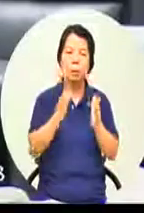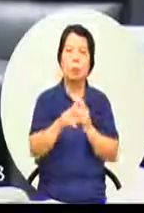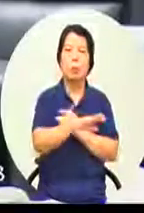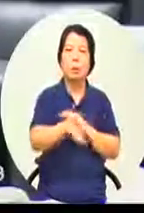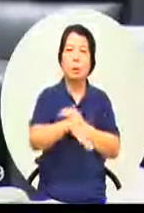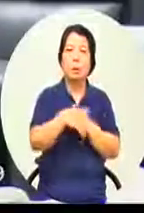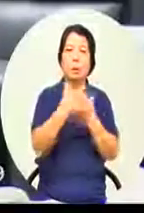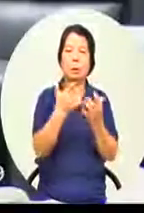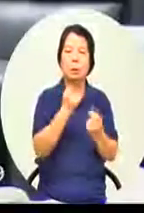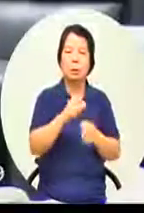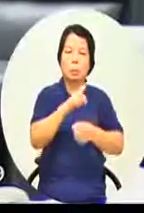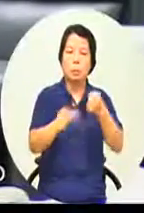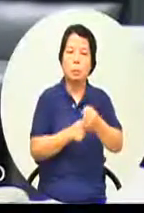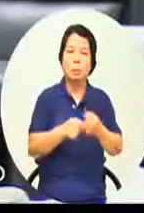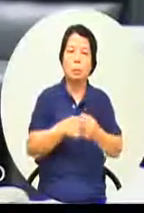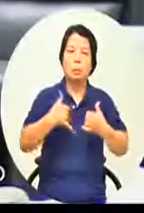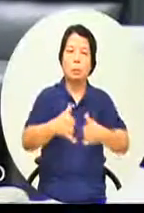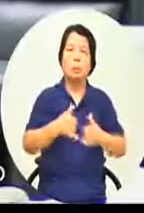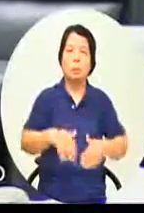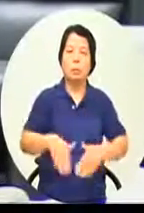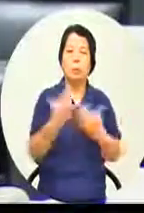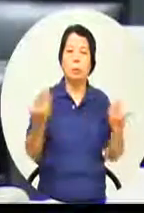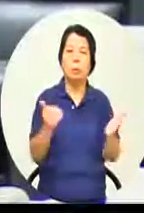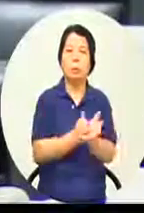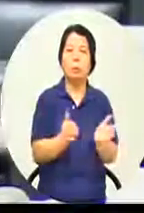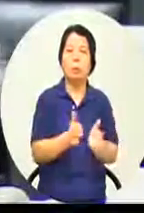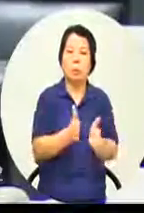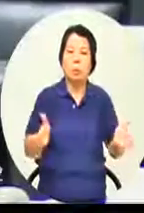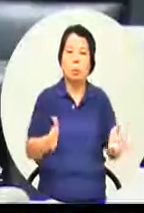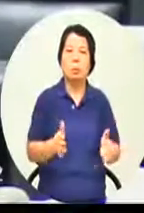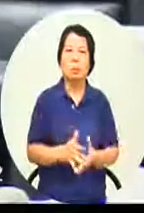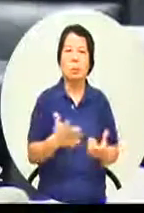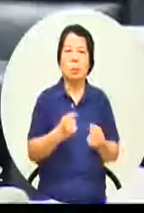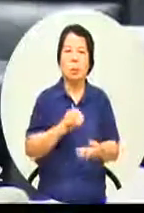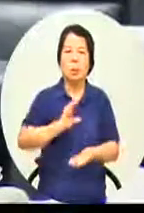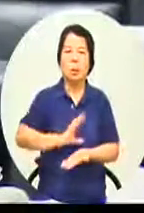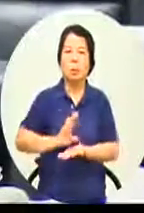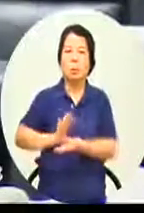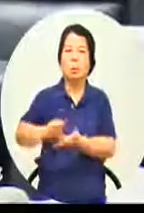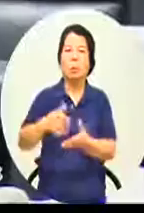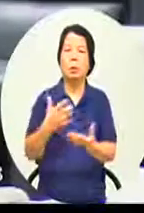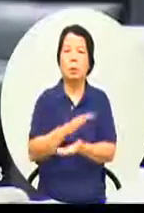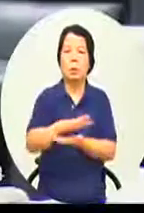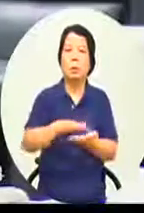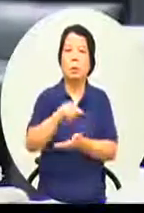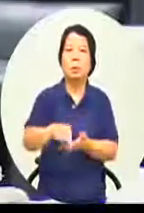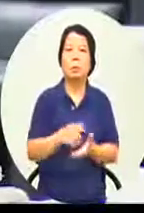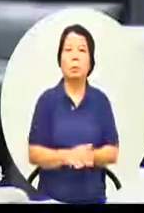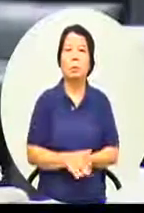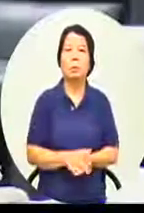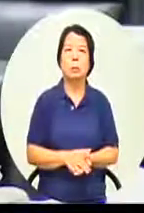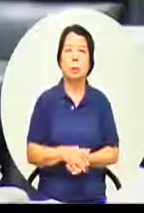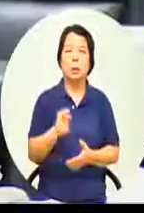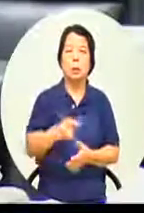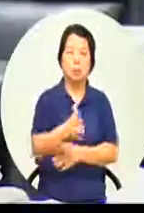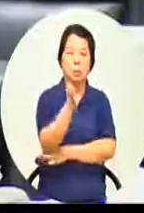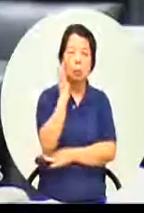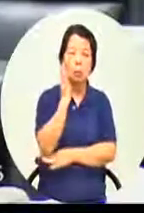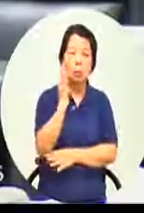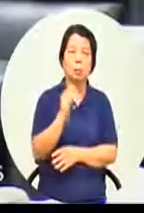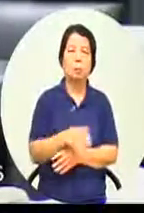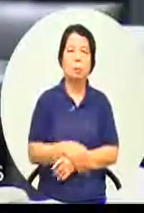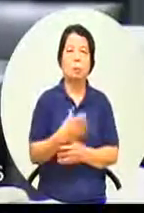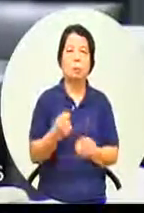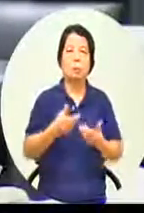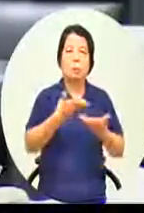路开通了，扩宽了，但是嘛是个停个乱七八糟啊，没有办法，因为你们政府没有给他一个